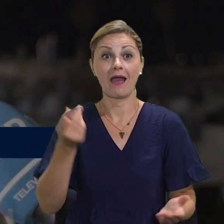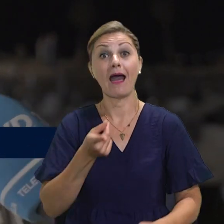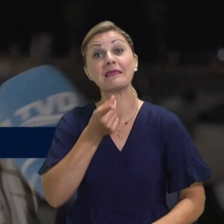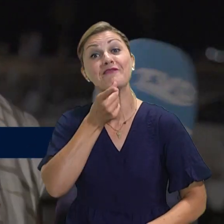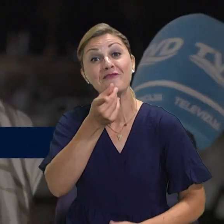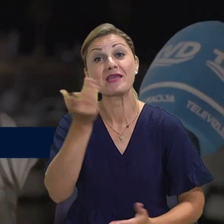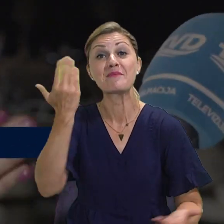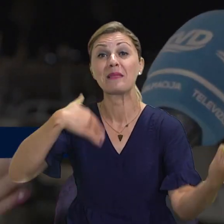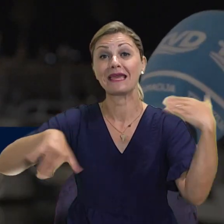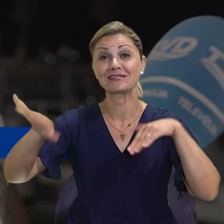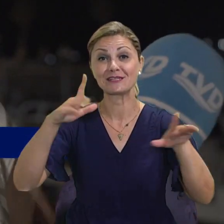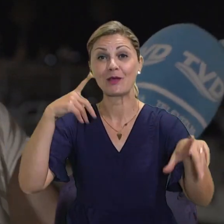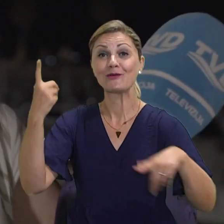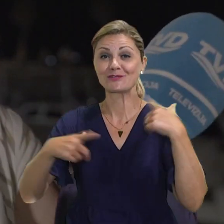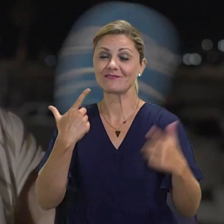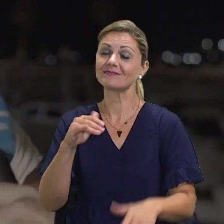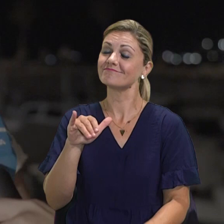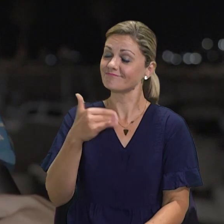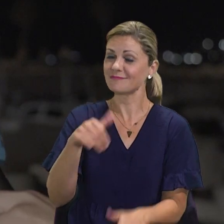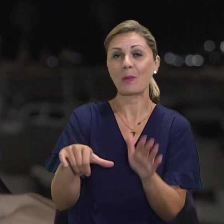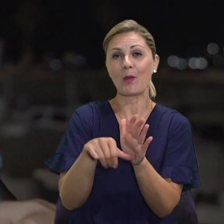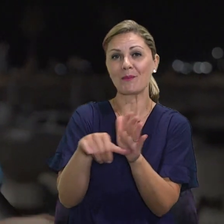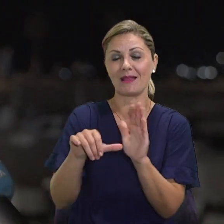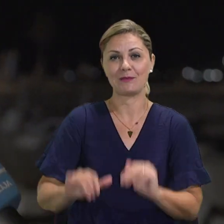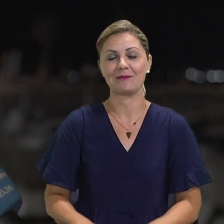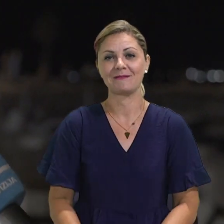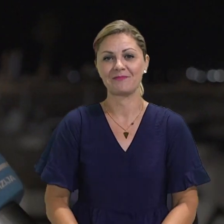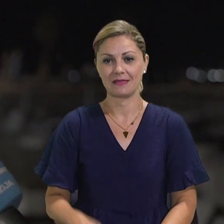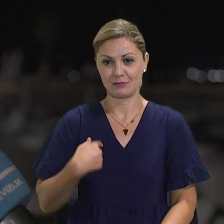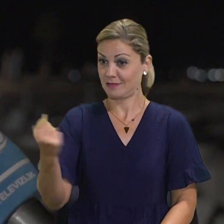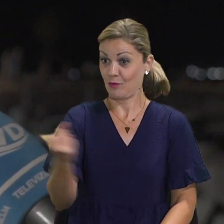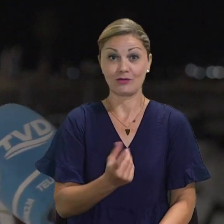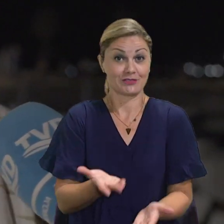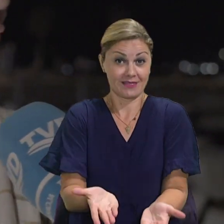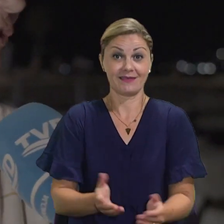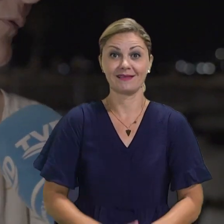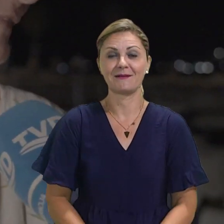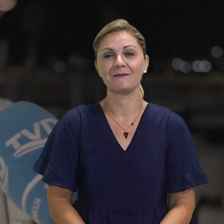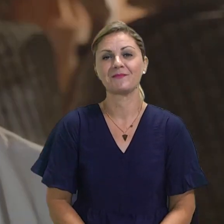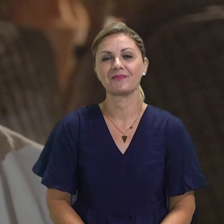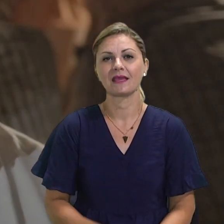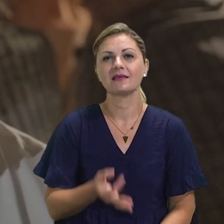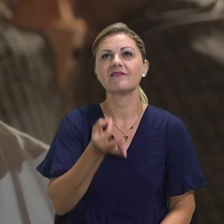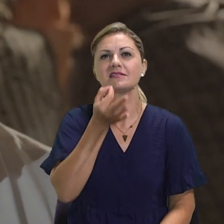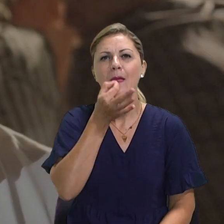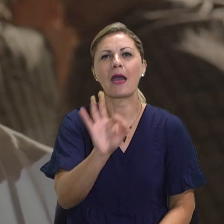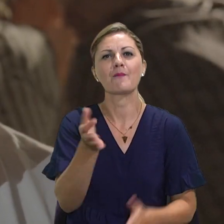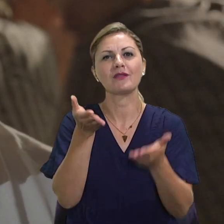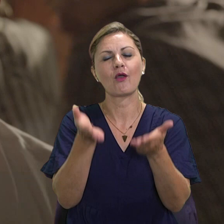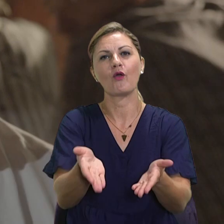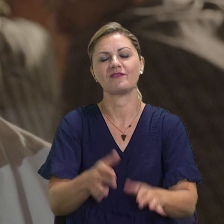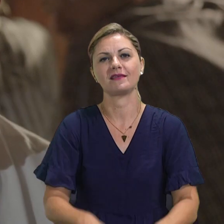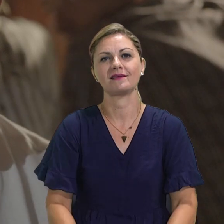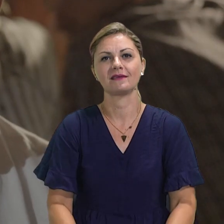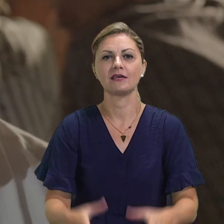pojma. Ali vi zato plešete, vi uživate. Normalno. zato smo i došli tu. Što je najbolje na ovoj